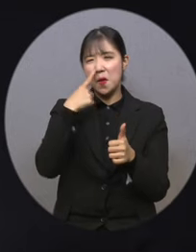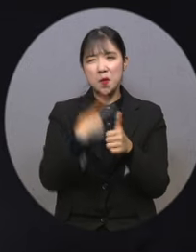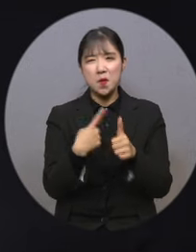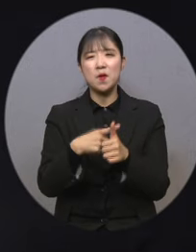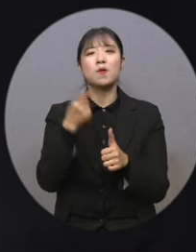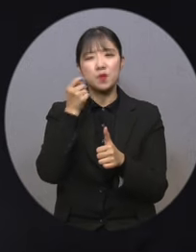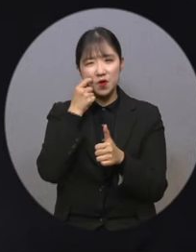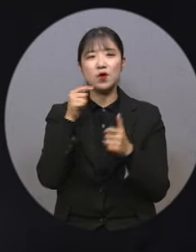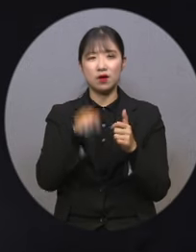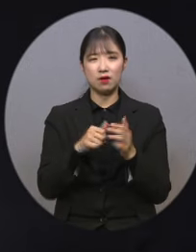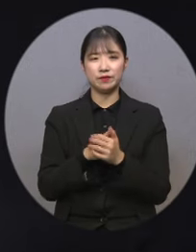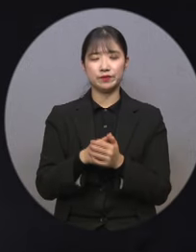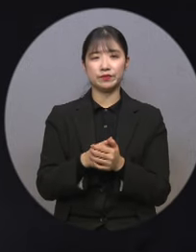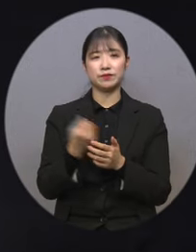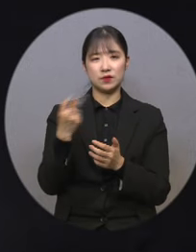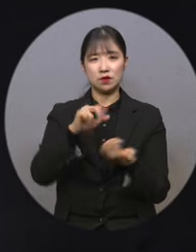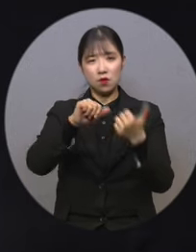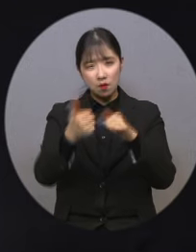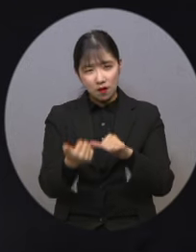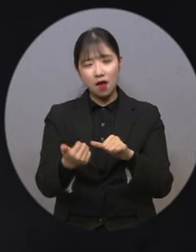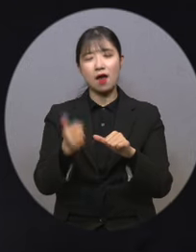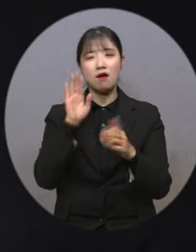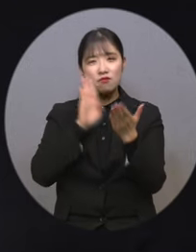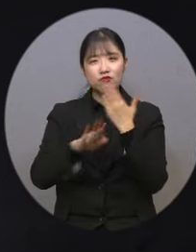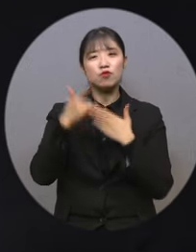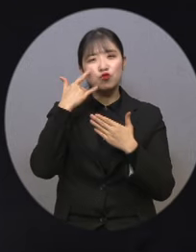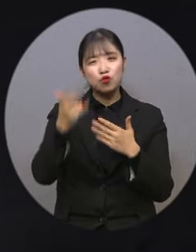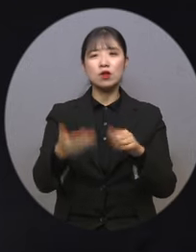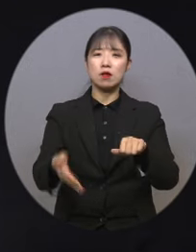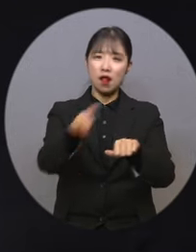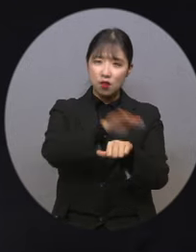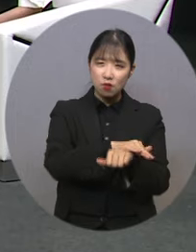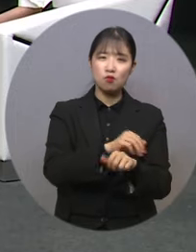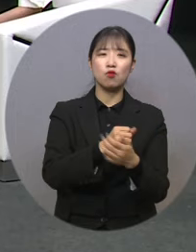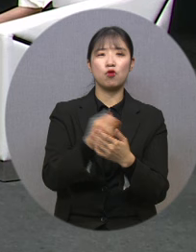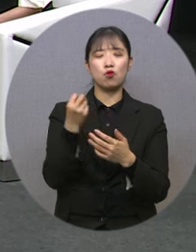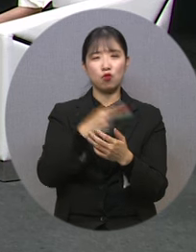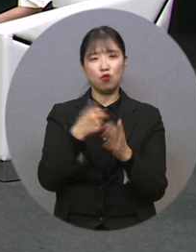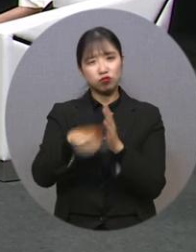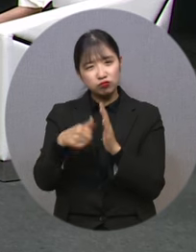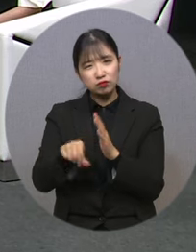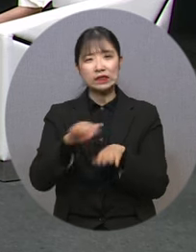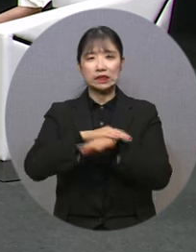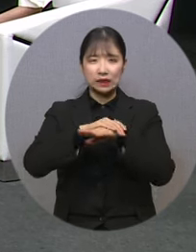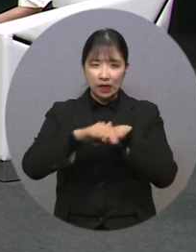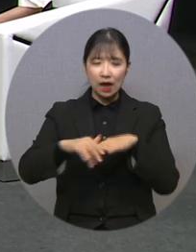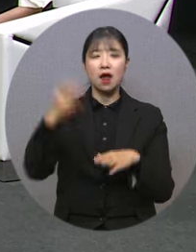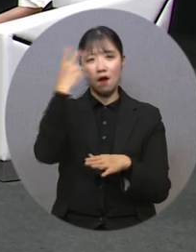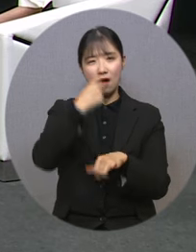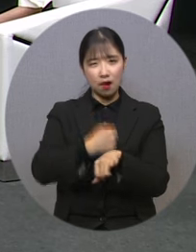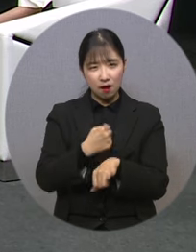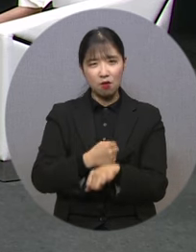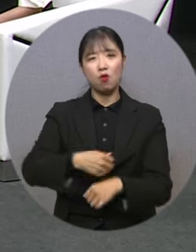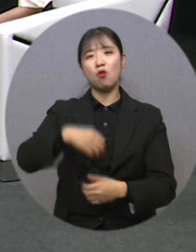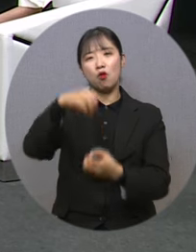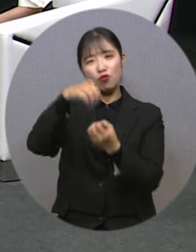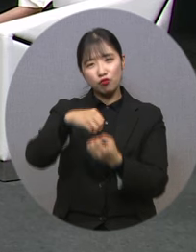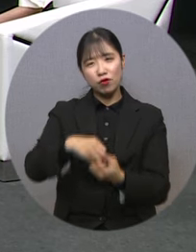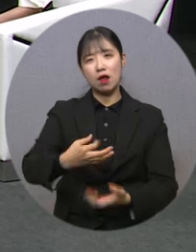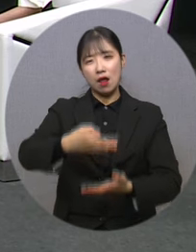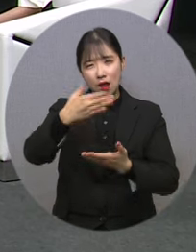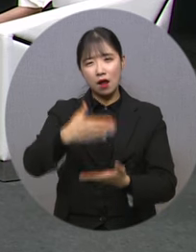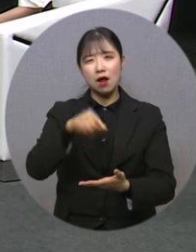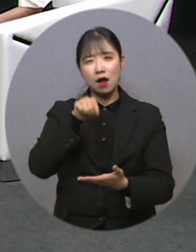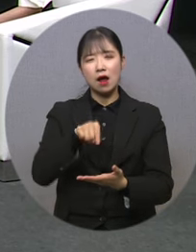사후에 부모님의 산소라든지 여러 가지 부모님의 유품을 잘 관리하고 유산 상속 쌓아 안